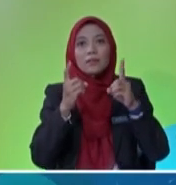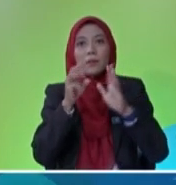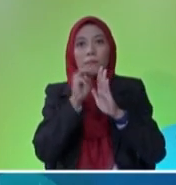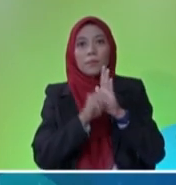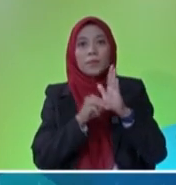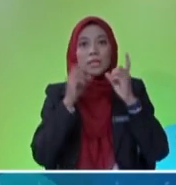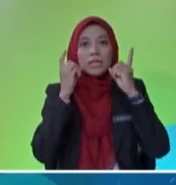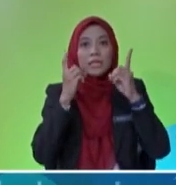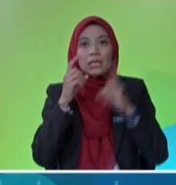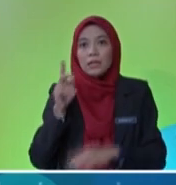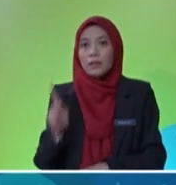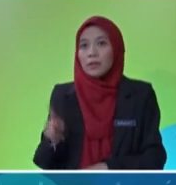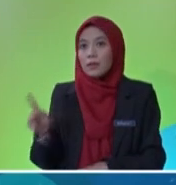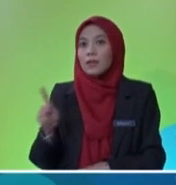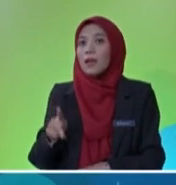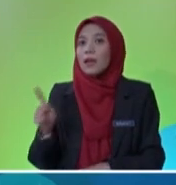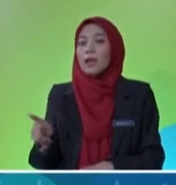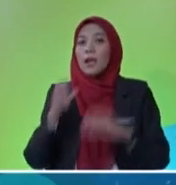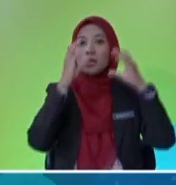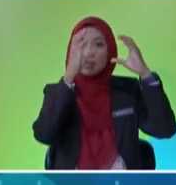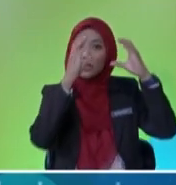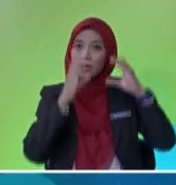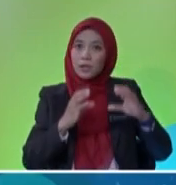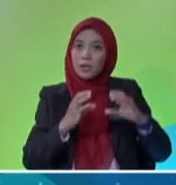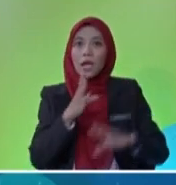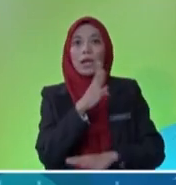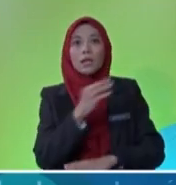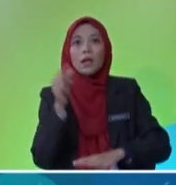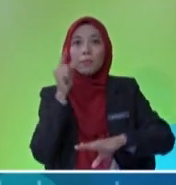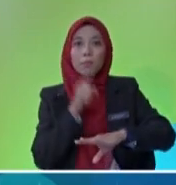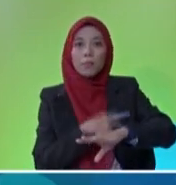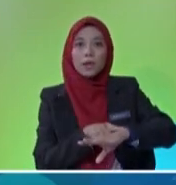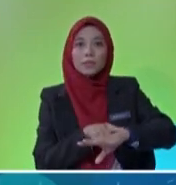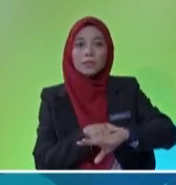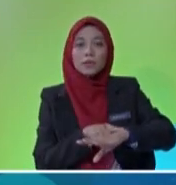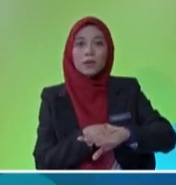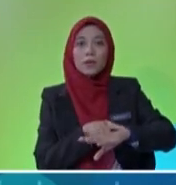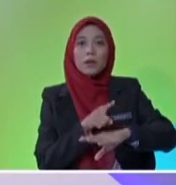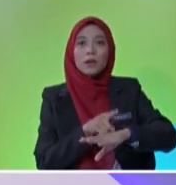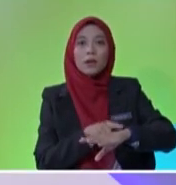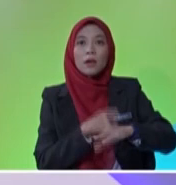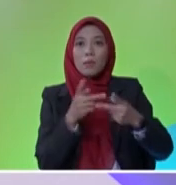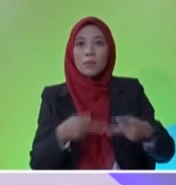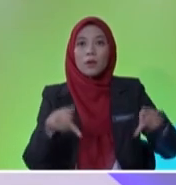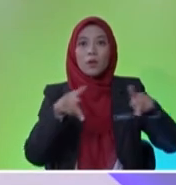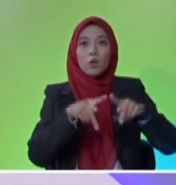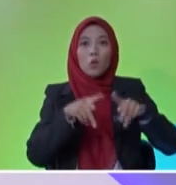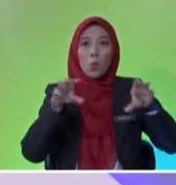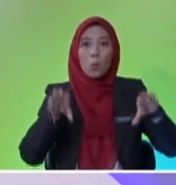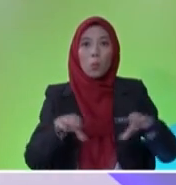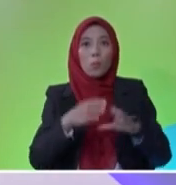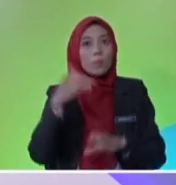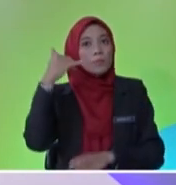mendidik kanak-kanak cara dan Mask penuh untuk membuat panggilan